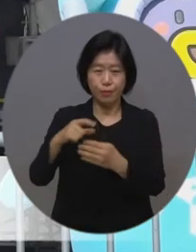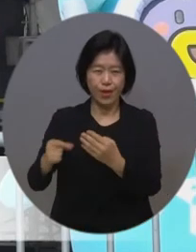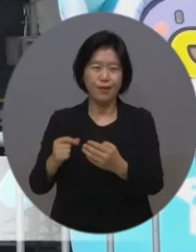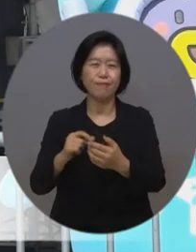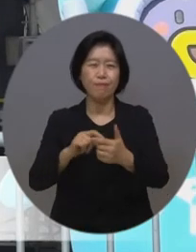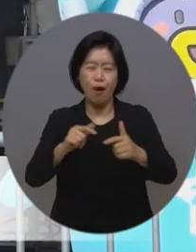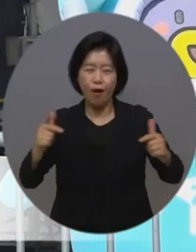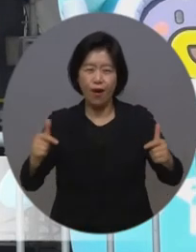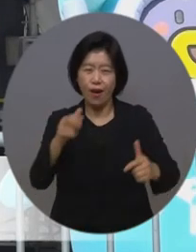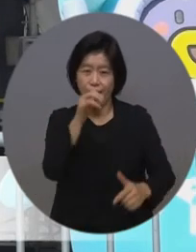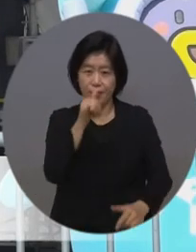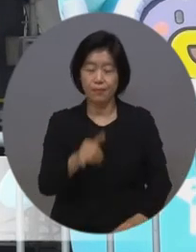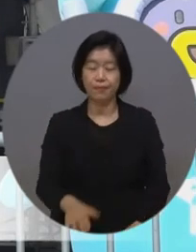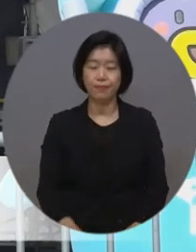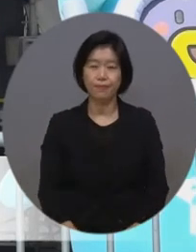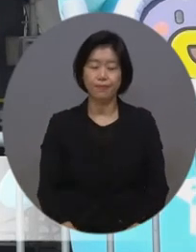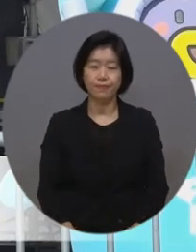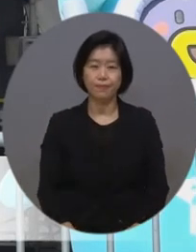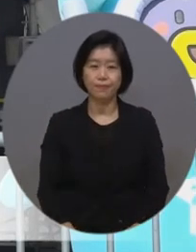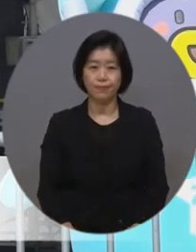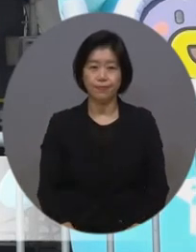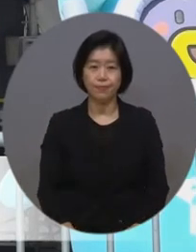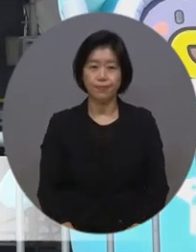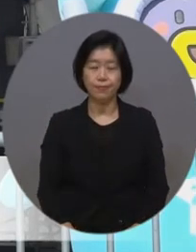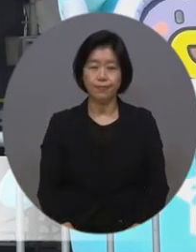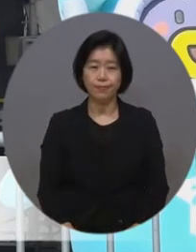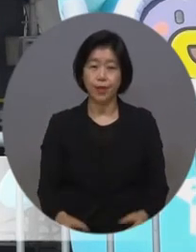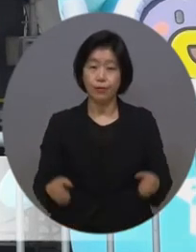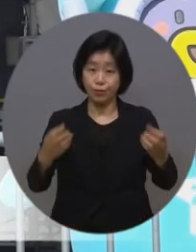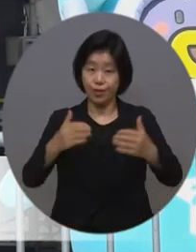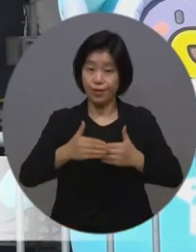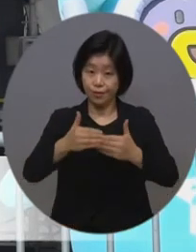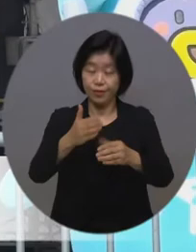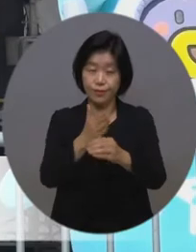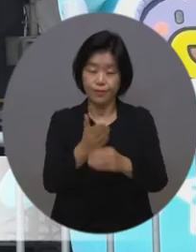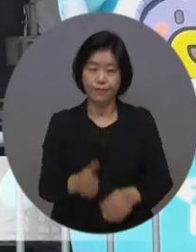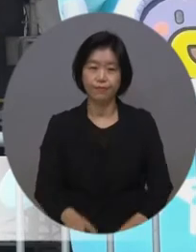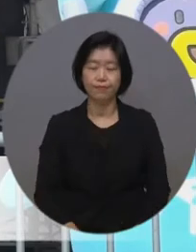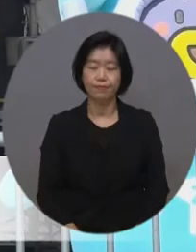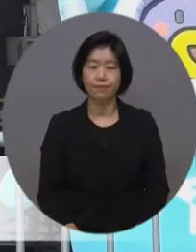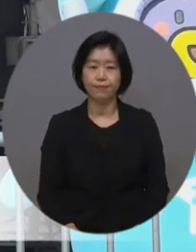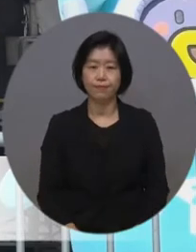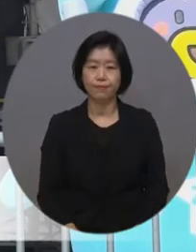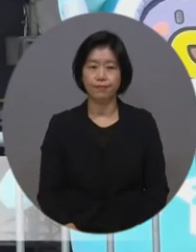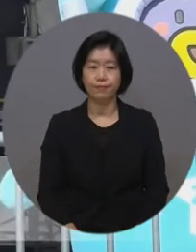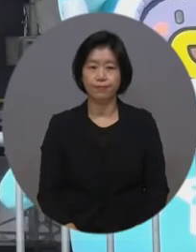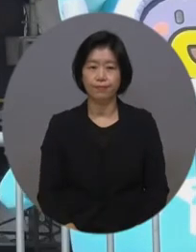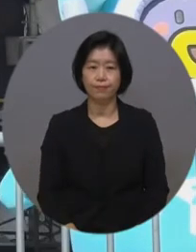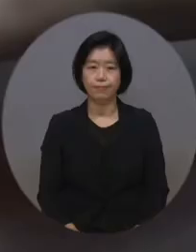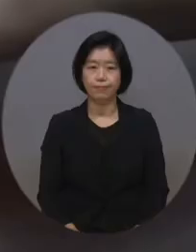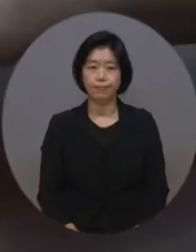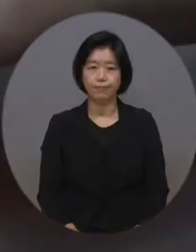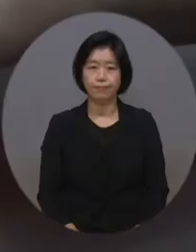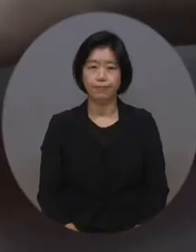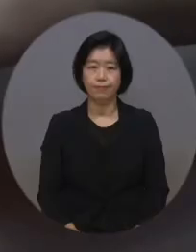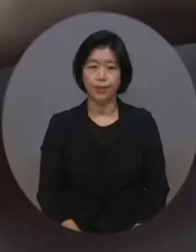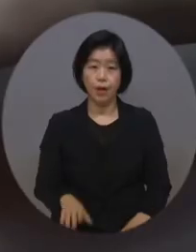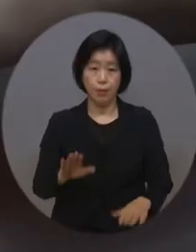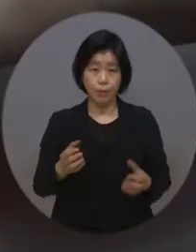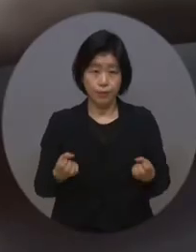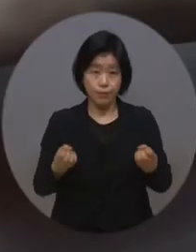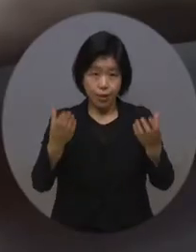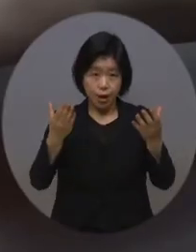함께하는 온앤오프 방식으로 지금 축제가 추진이 진행되고 있다고 말씀드릴 수 있을 것 같습니다. 이번